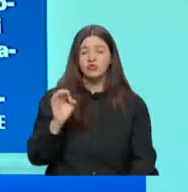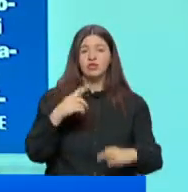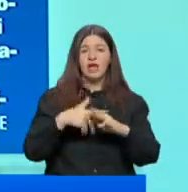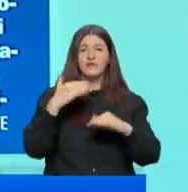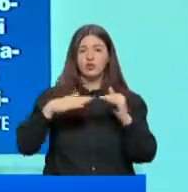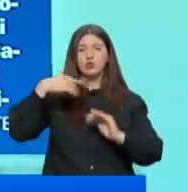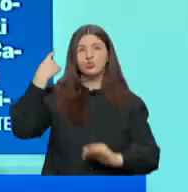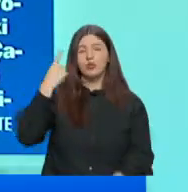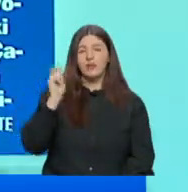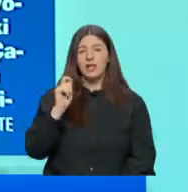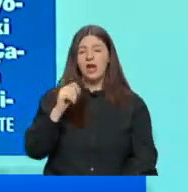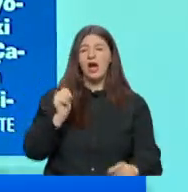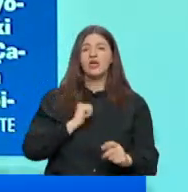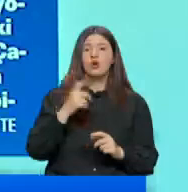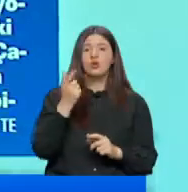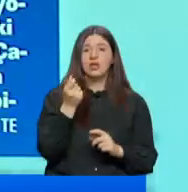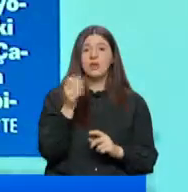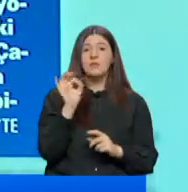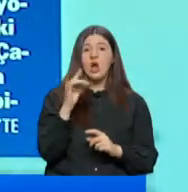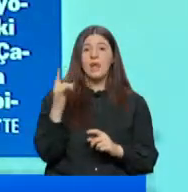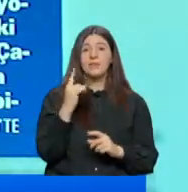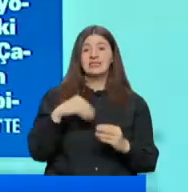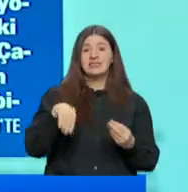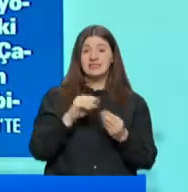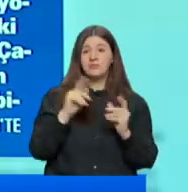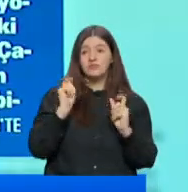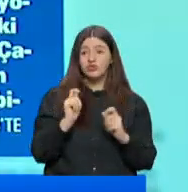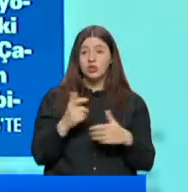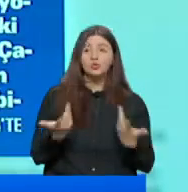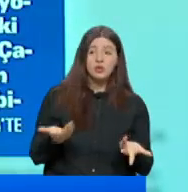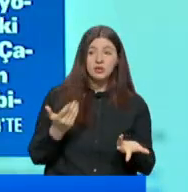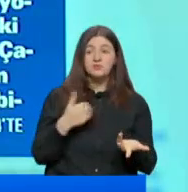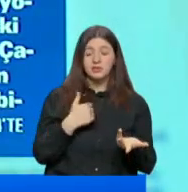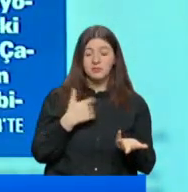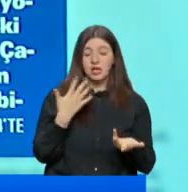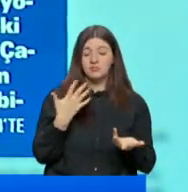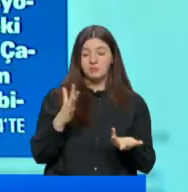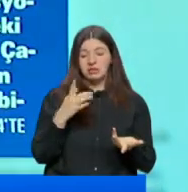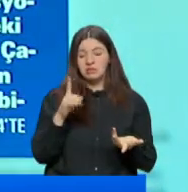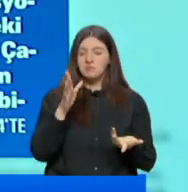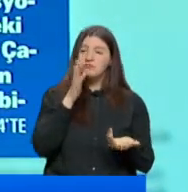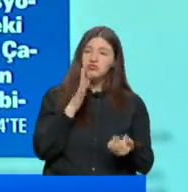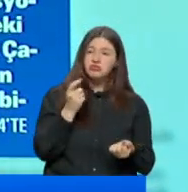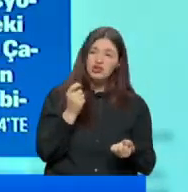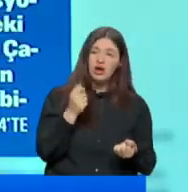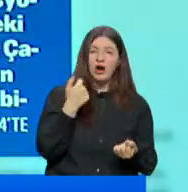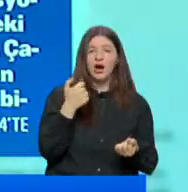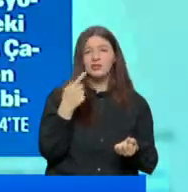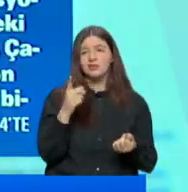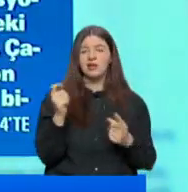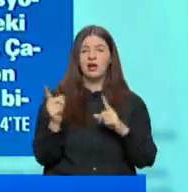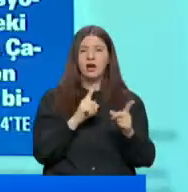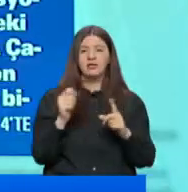enflasyon da düşünülerek asgari ücrete böyle bir zam mı yapılacak? Yoksa biz 5500 lira ile 6000 lira arasında